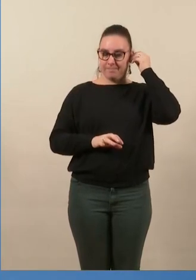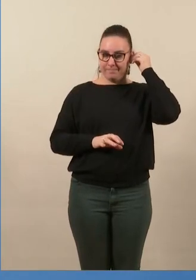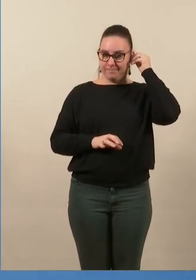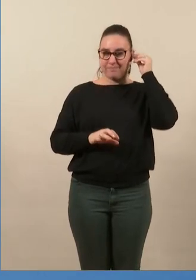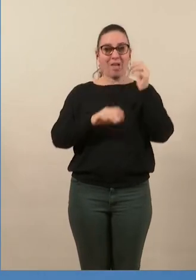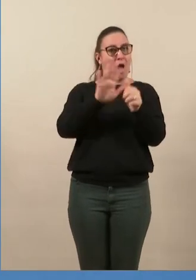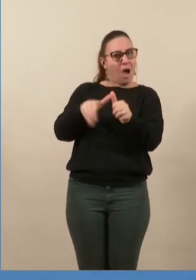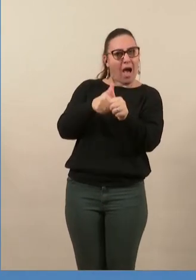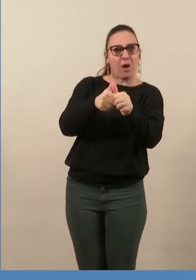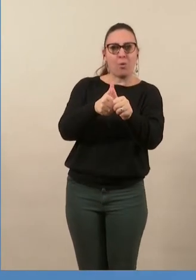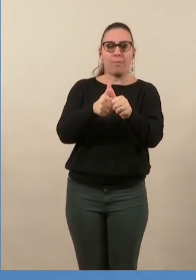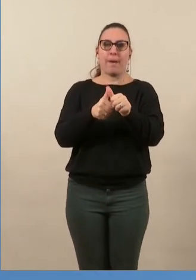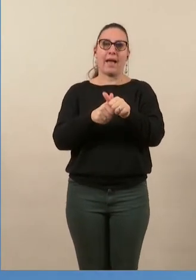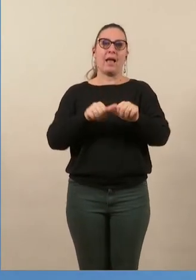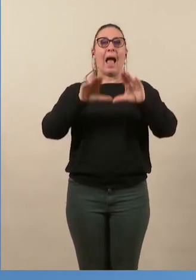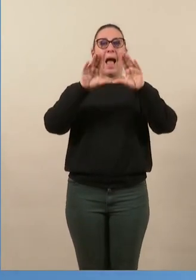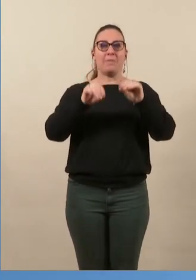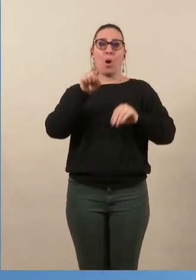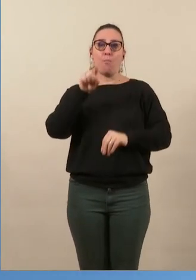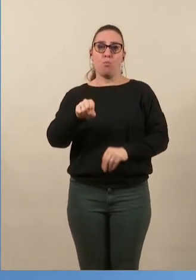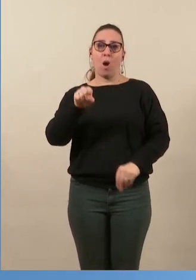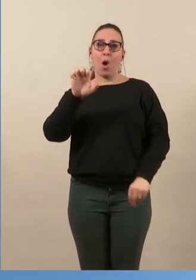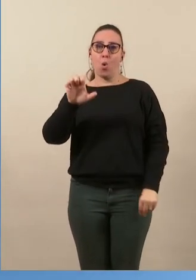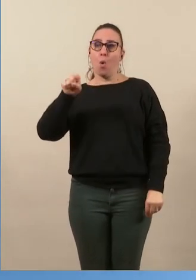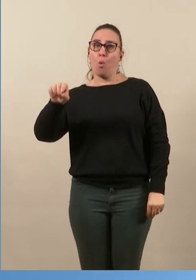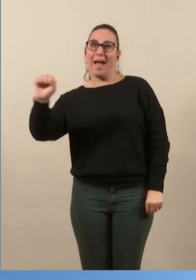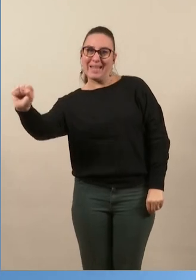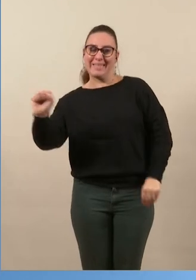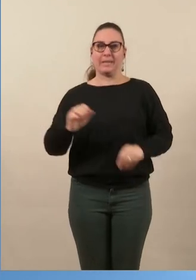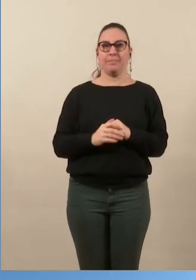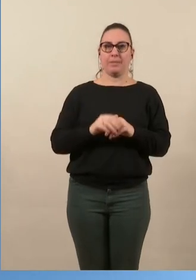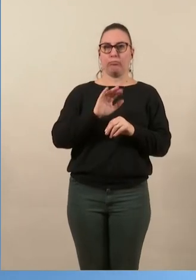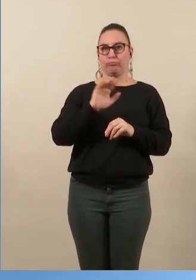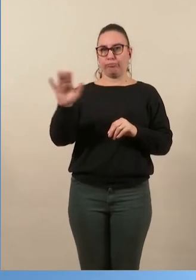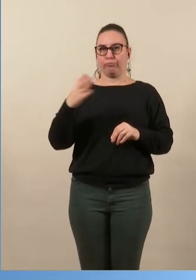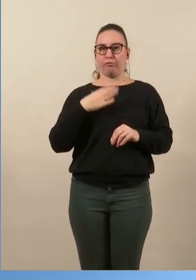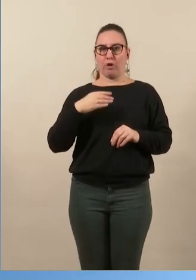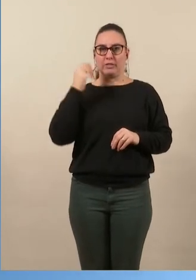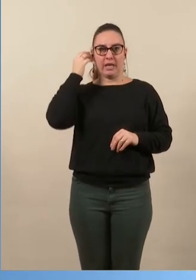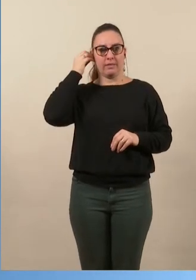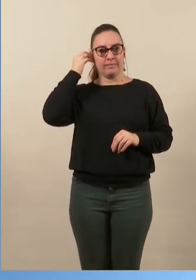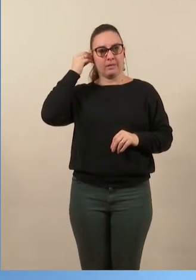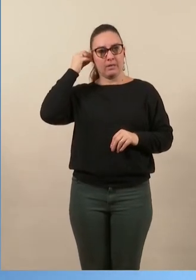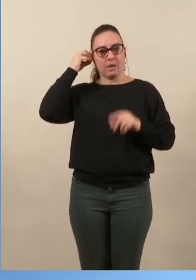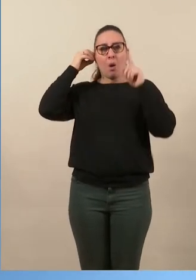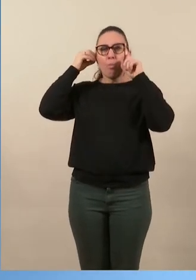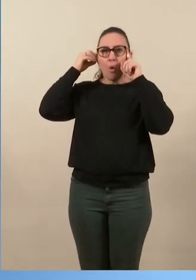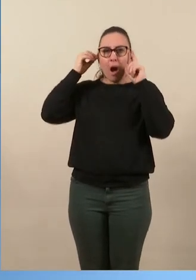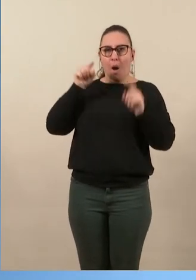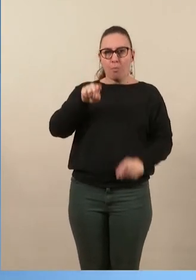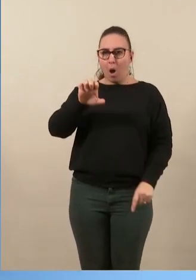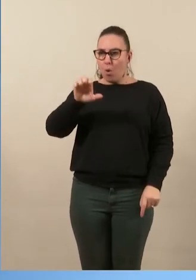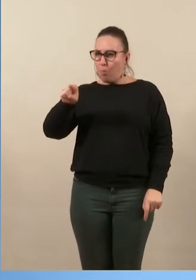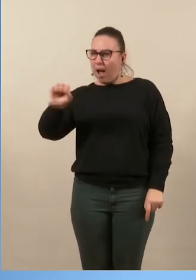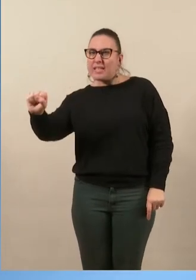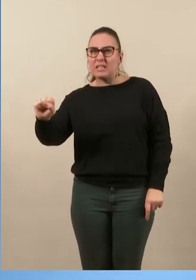accompagnez les habitants.e.s dans leur appr de la montagne pourquoi points si vous